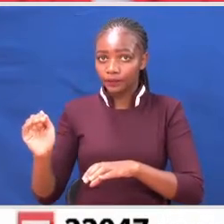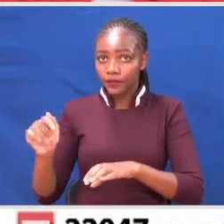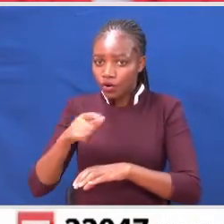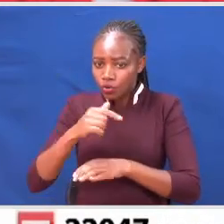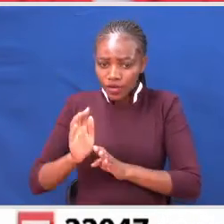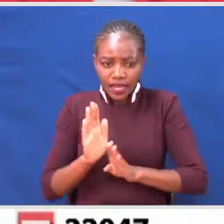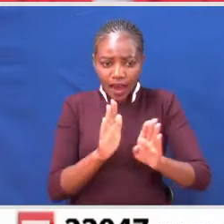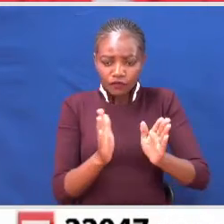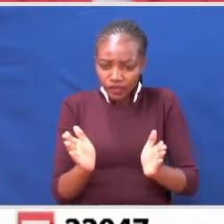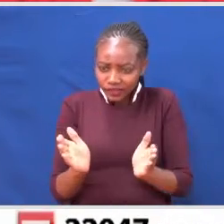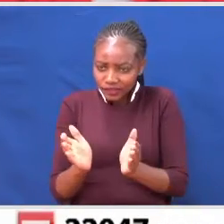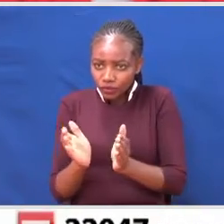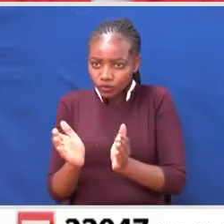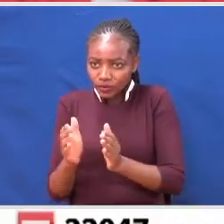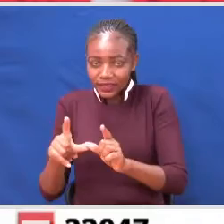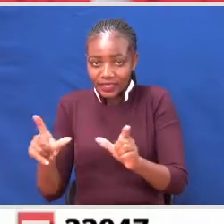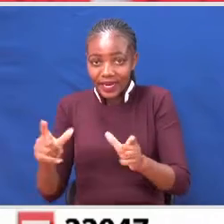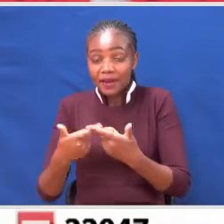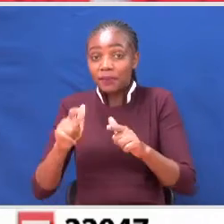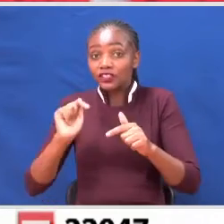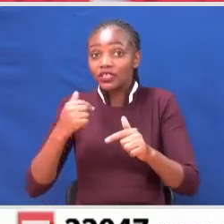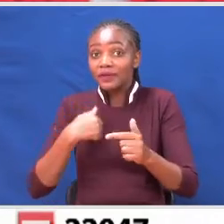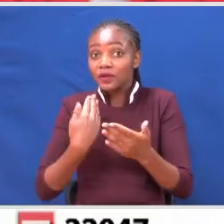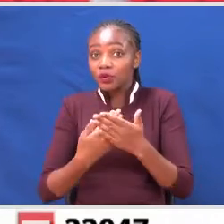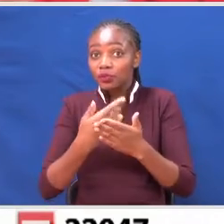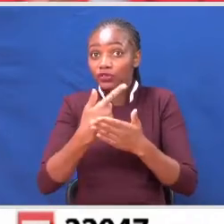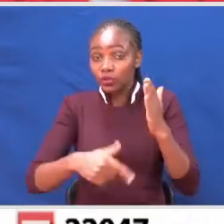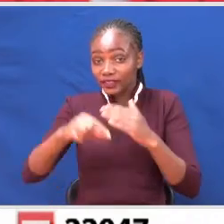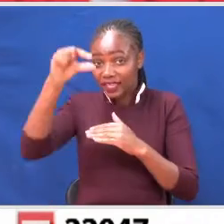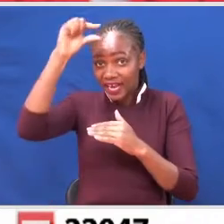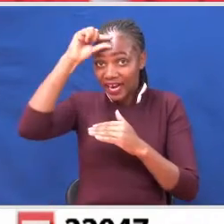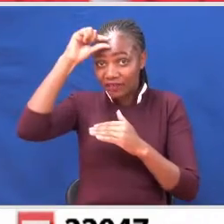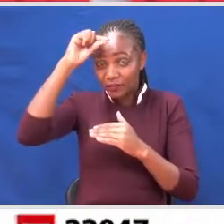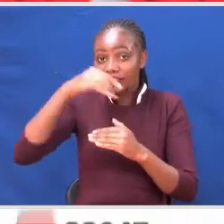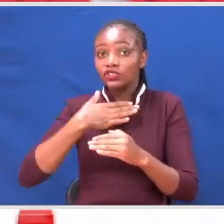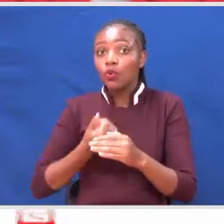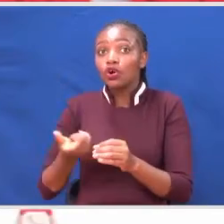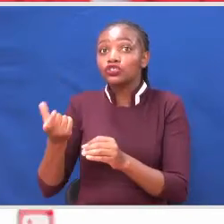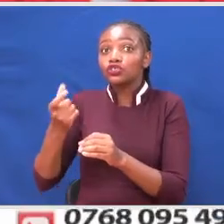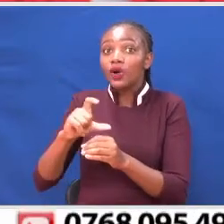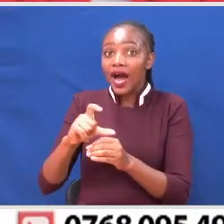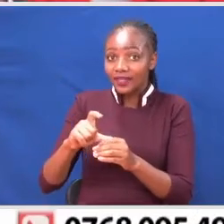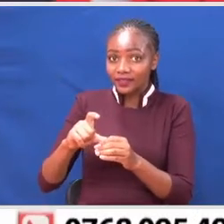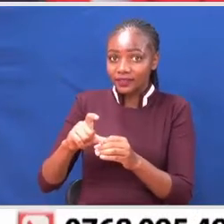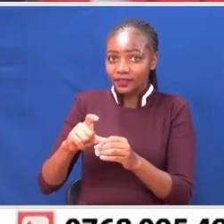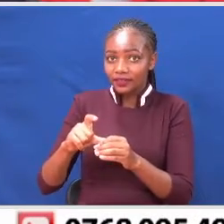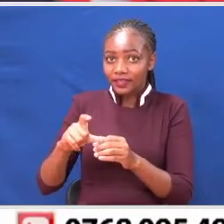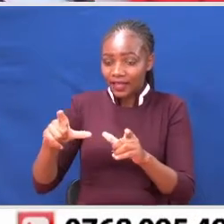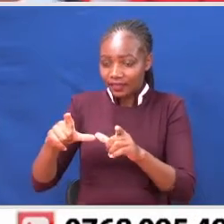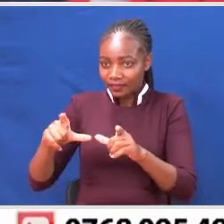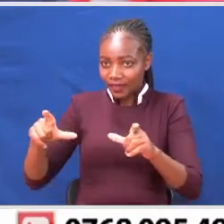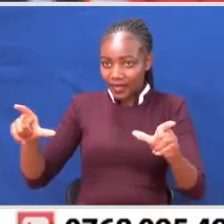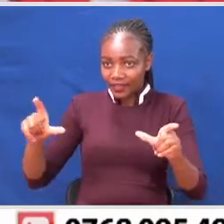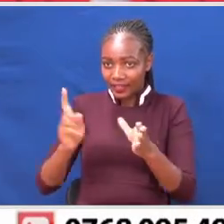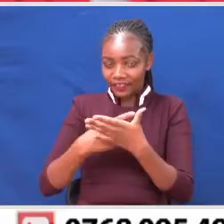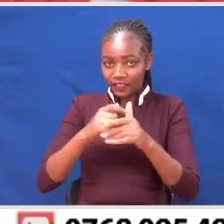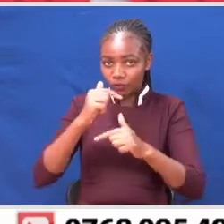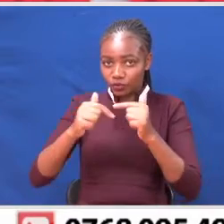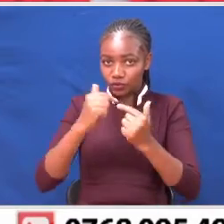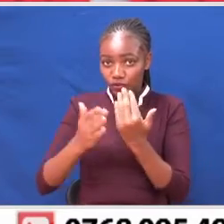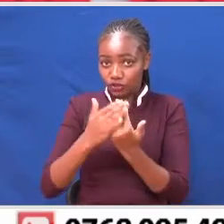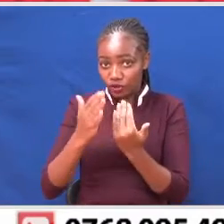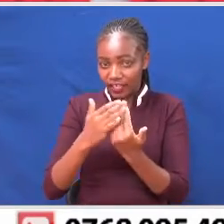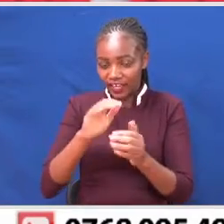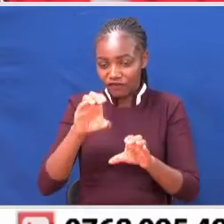shamba, leo hii serikali inaongeza hiyo shamba na ndio tuweze kuhifadhi hiyo mbuga ya